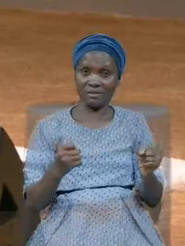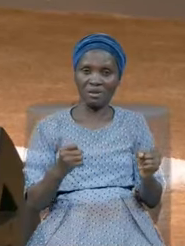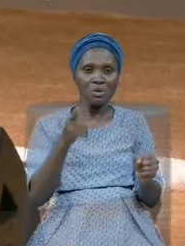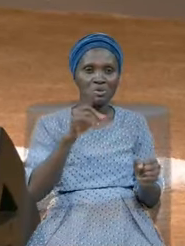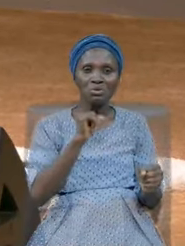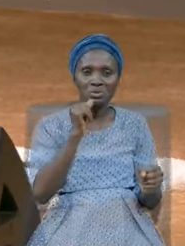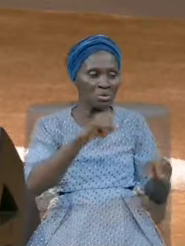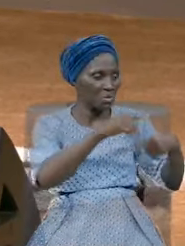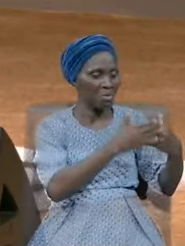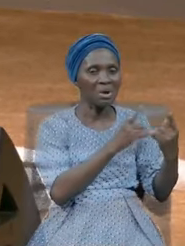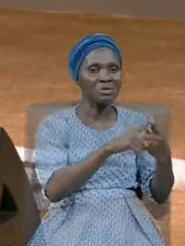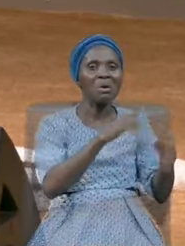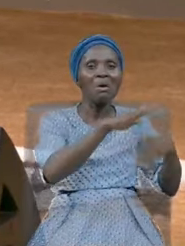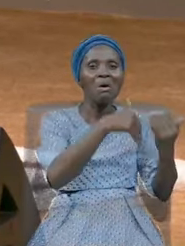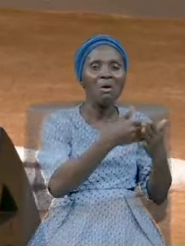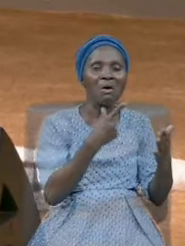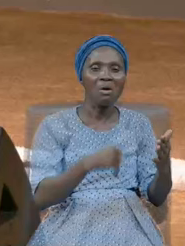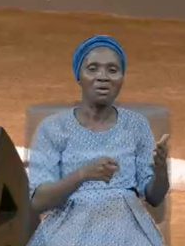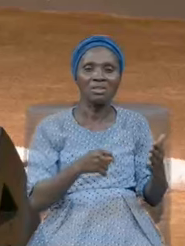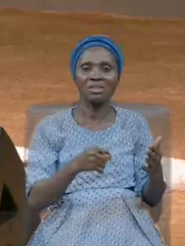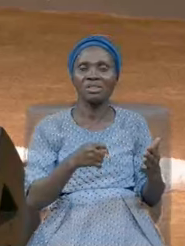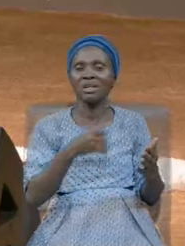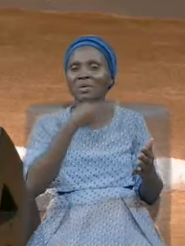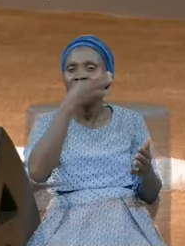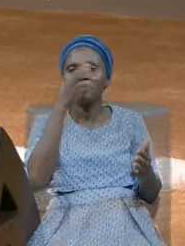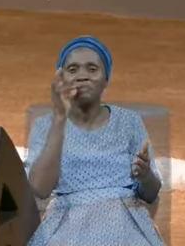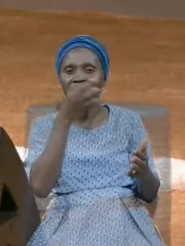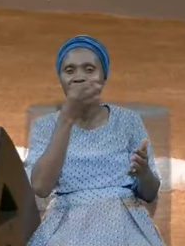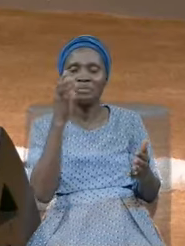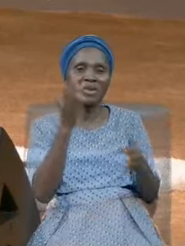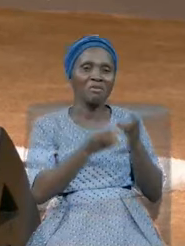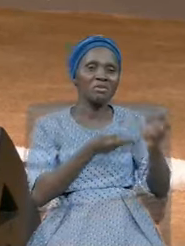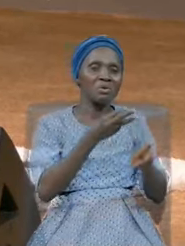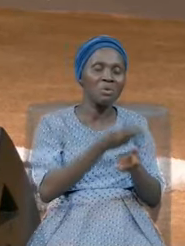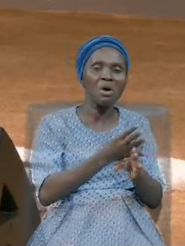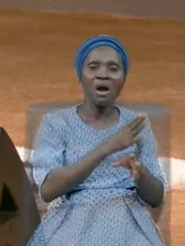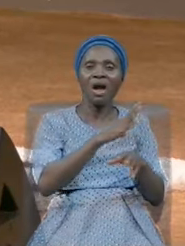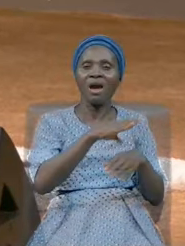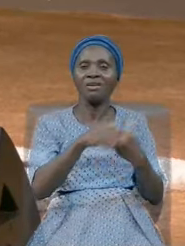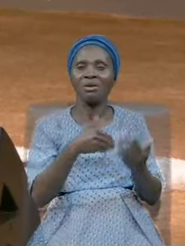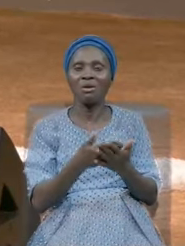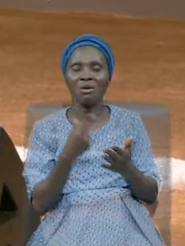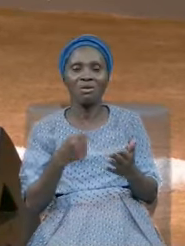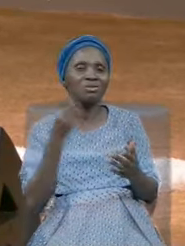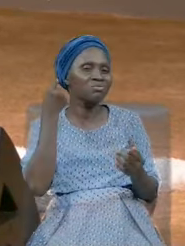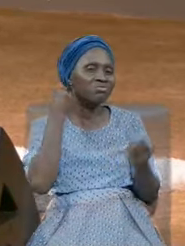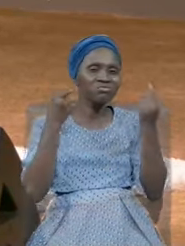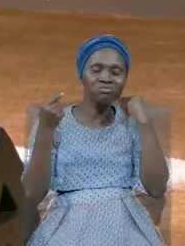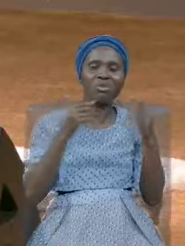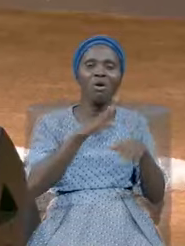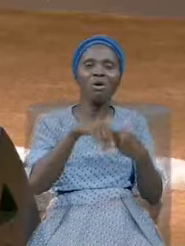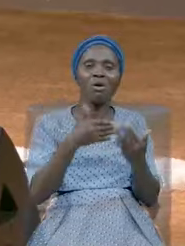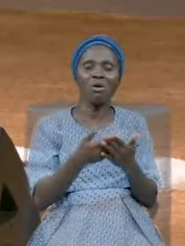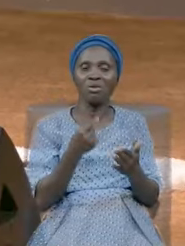les les les bijou du monde les les maquillages du monde satan sait qu'il ne peut